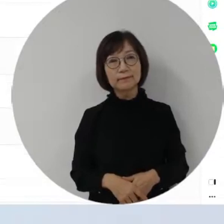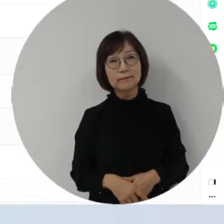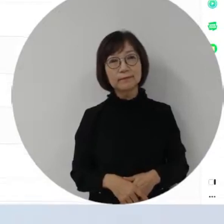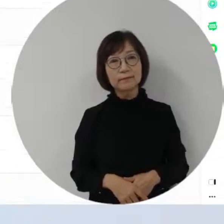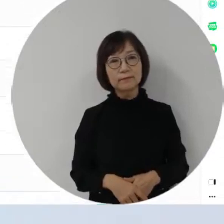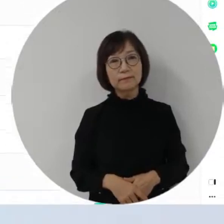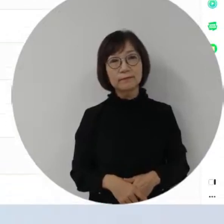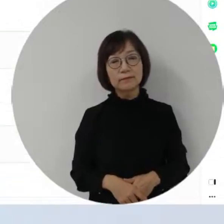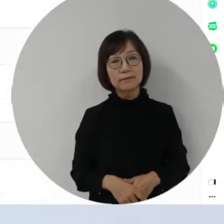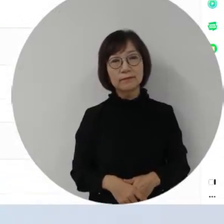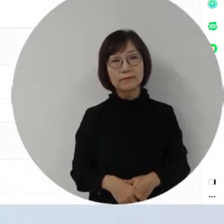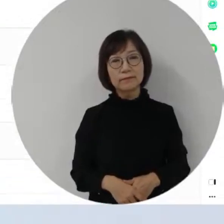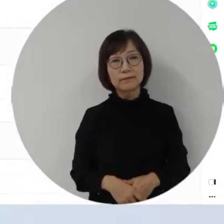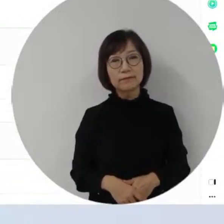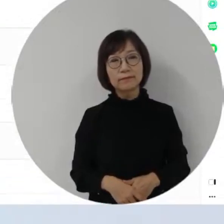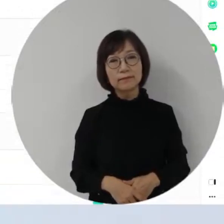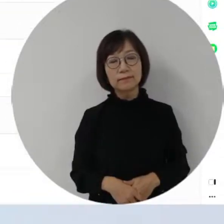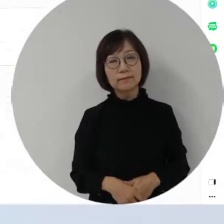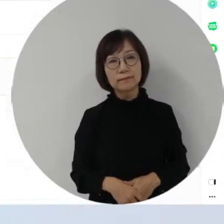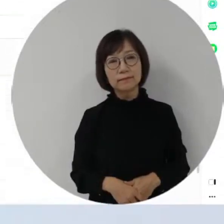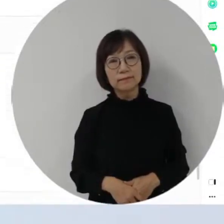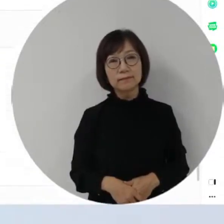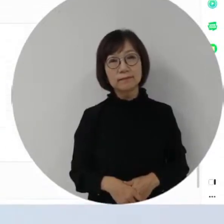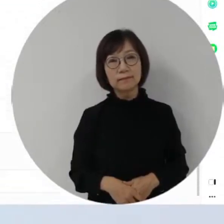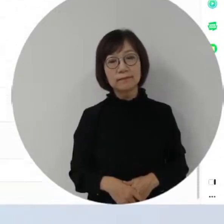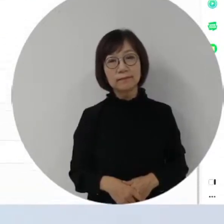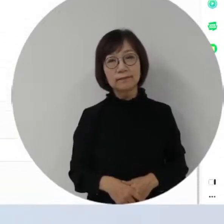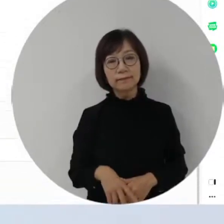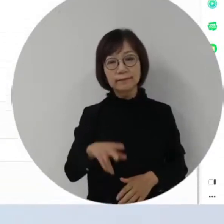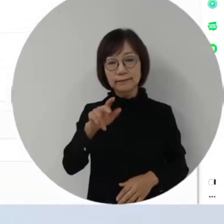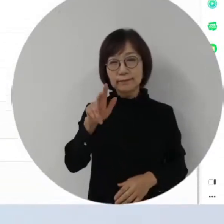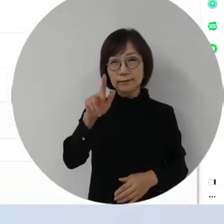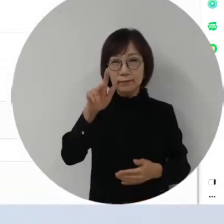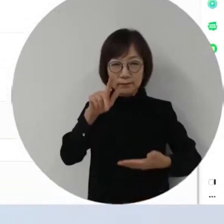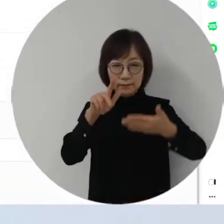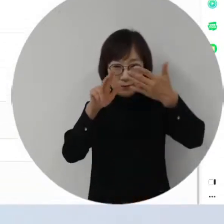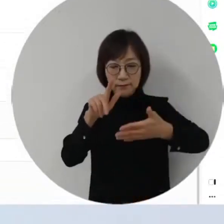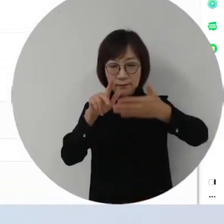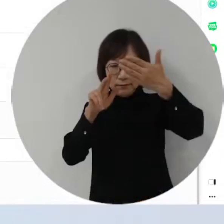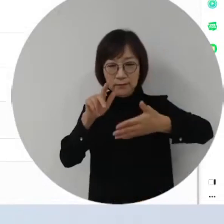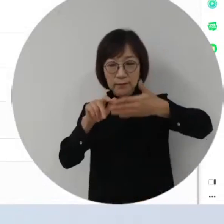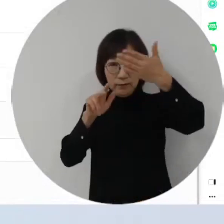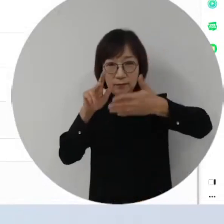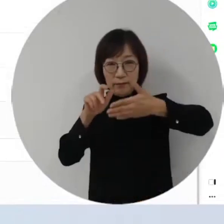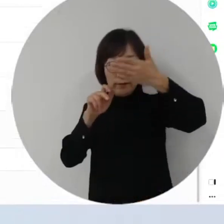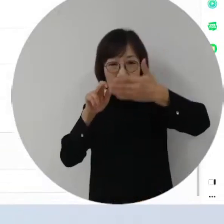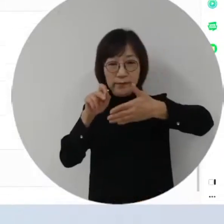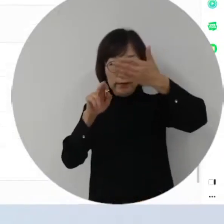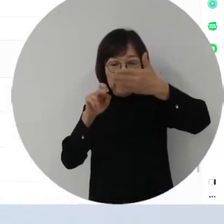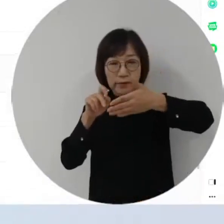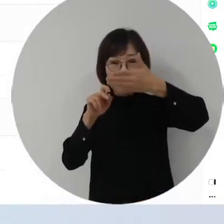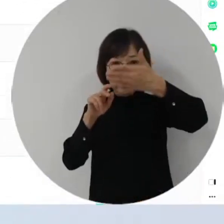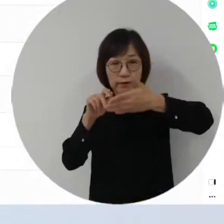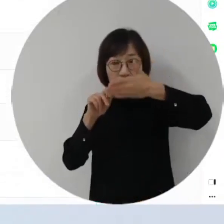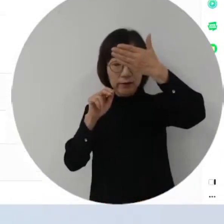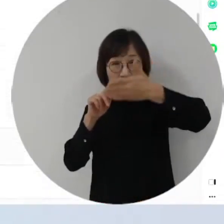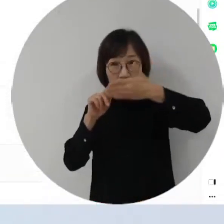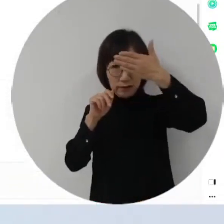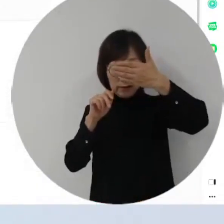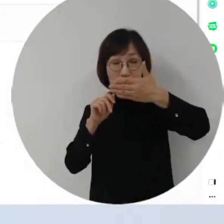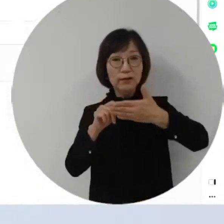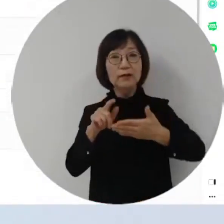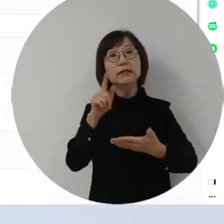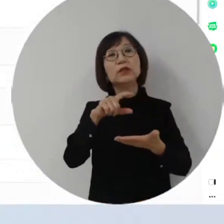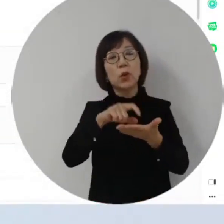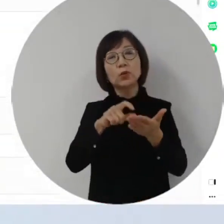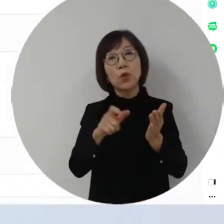뭐 즐겨찾기 이런 거 쭉쭉쭉 내려가 보도록 할게요. 여기서는 요 정도만